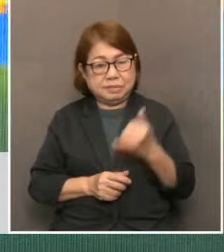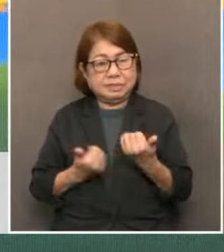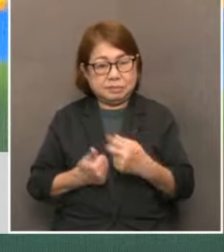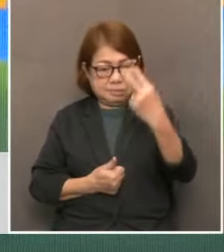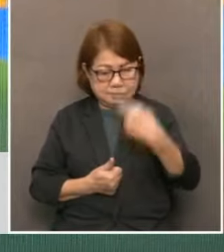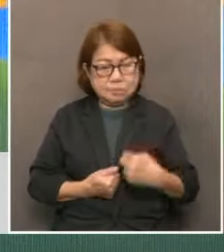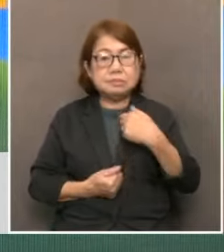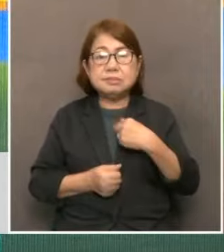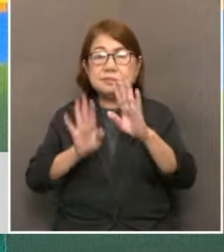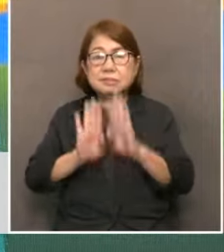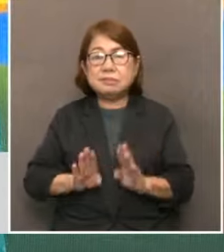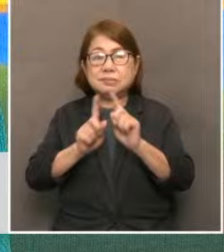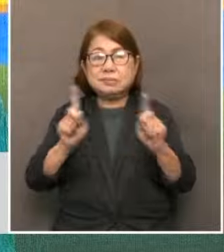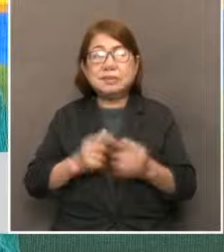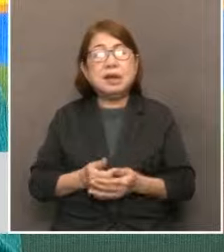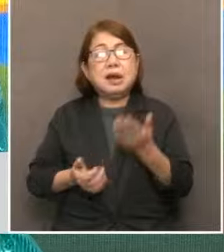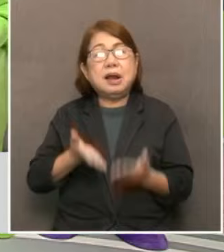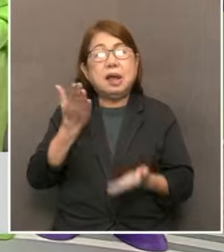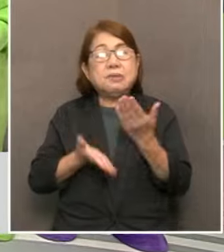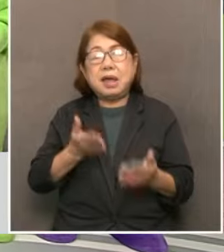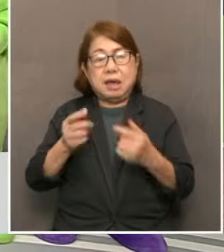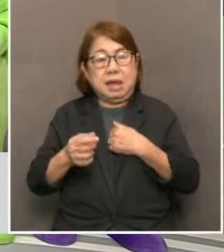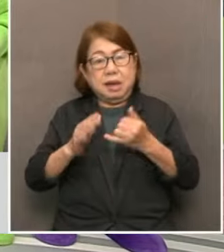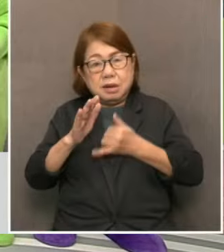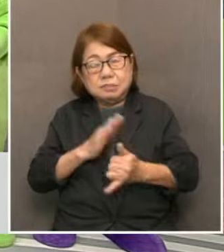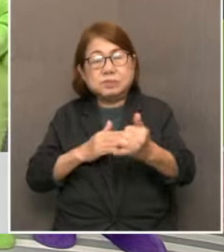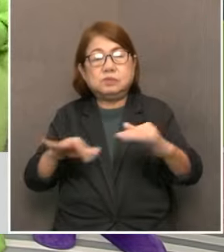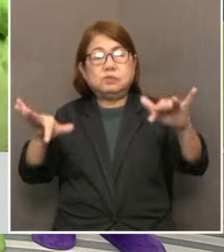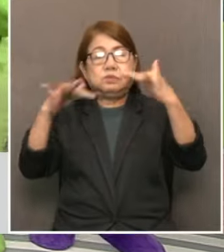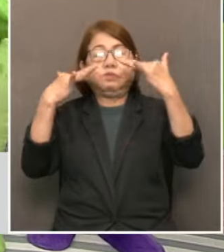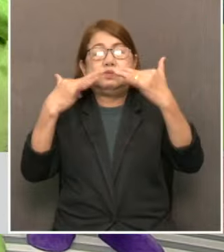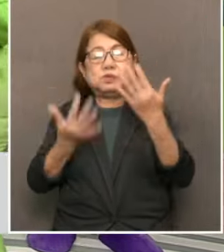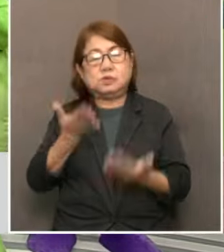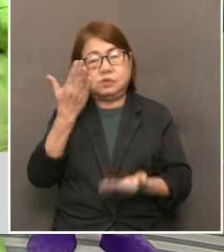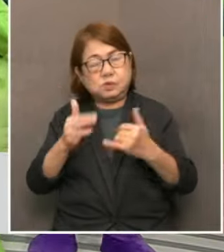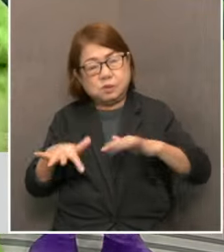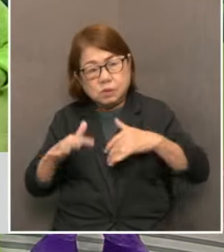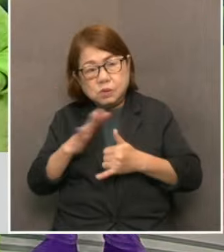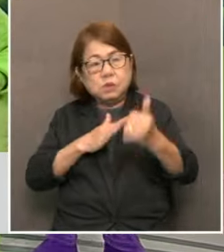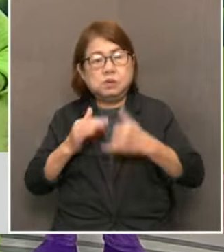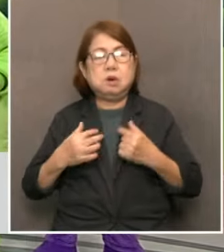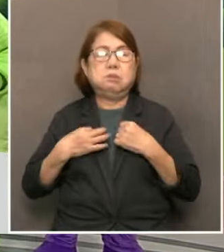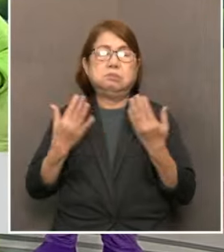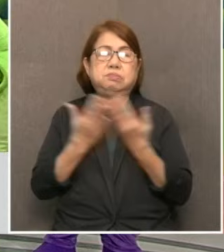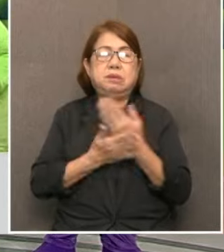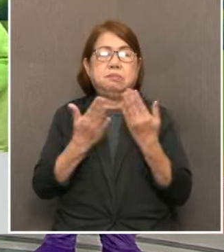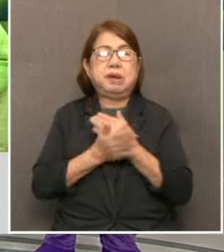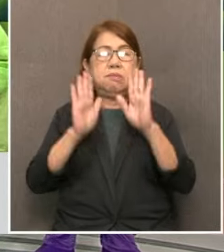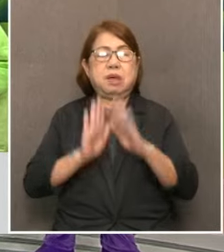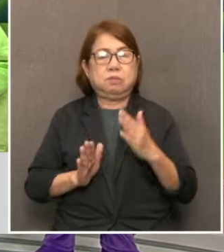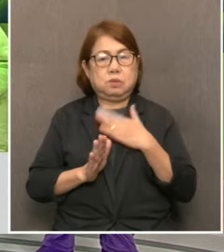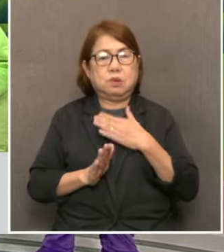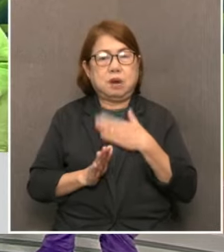สไตล์นึงใช่มั้ยคะแล้วก็แต่ละครั้งที่ออกออกออกมาสู่สื่อหรือออกมาที่ที่สาธารณะก็จะเปลี่ยนลุกตัวเองไปเรื่อยๆอันนั้นคือ